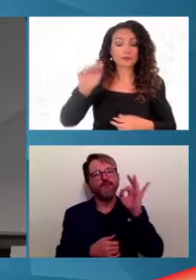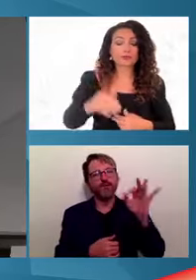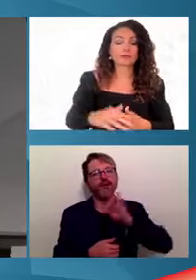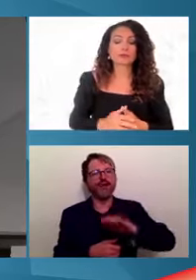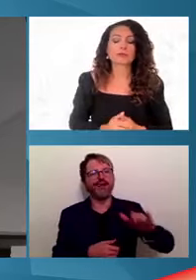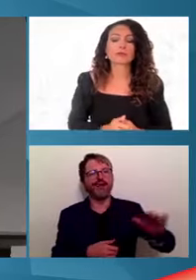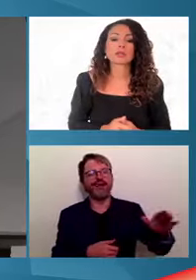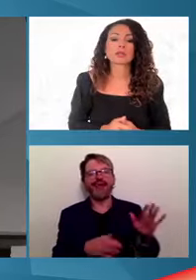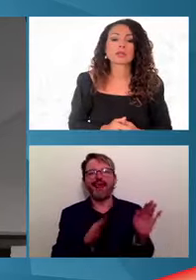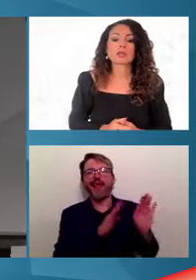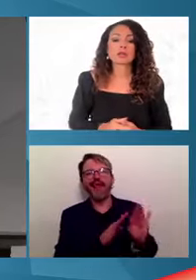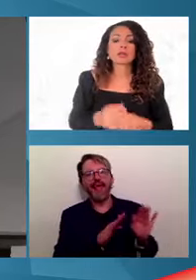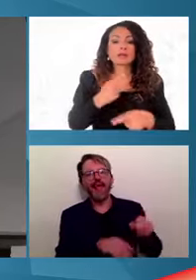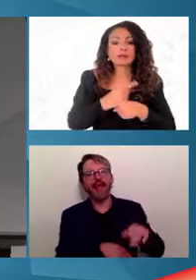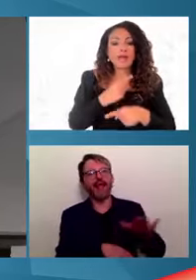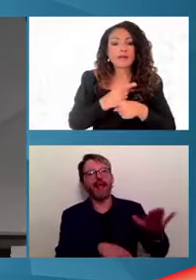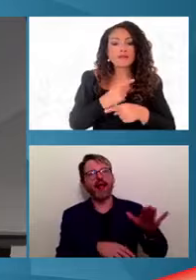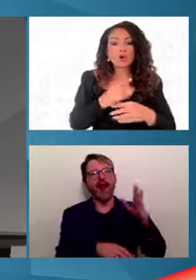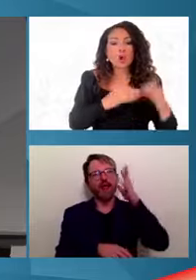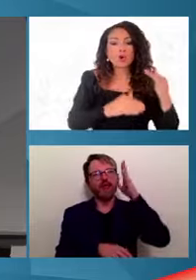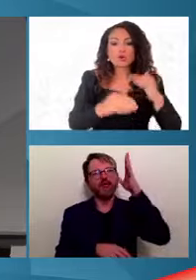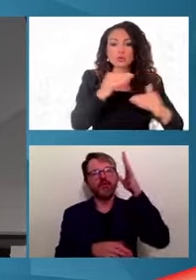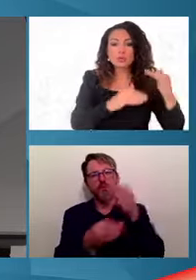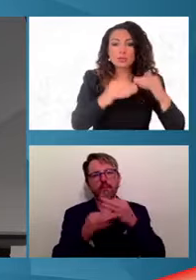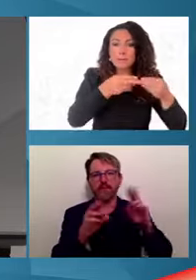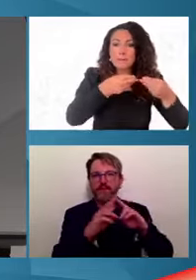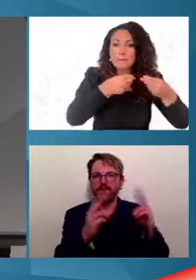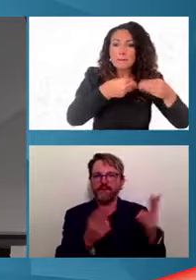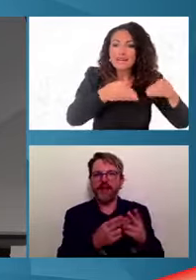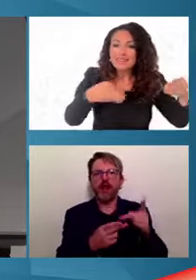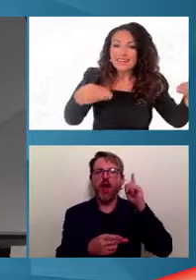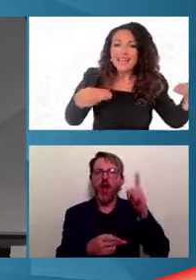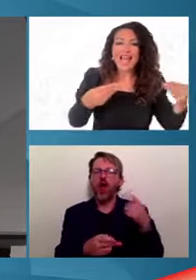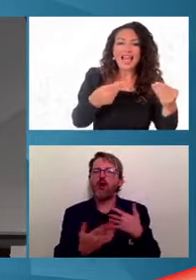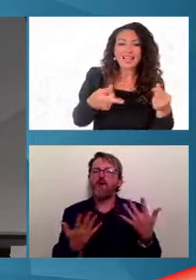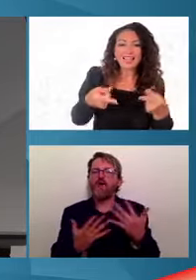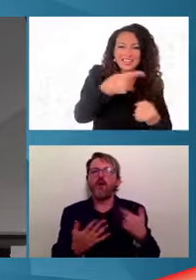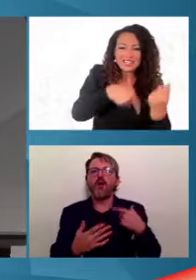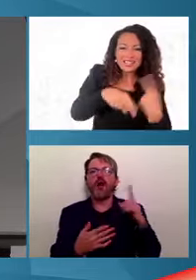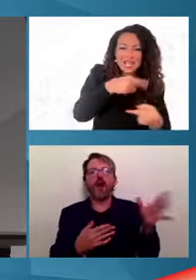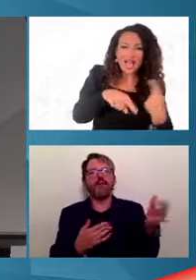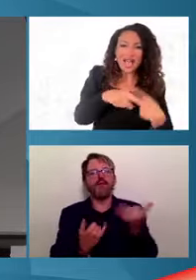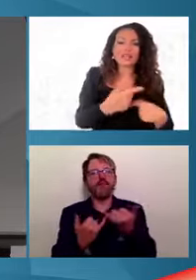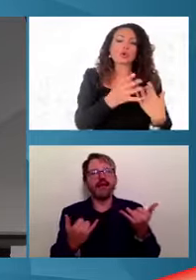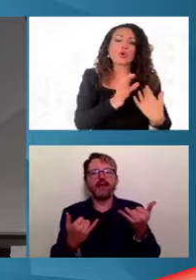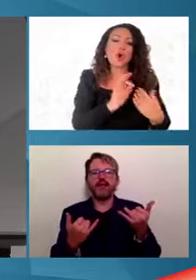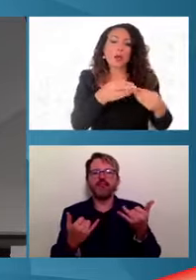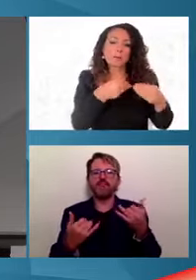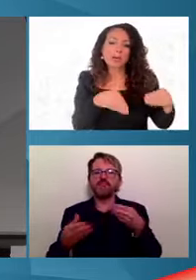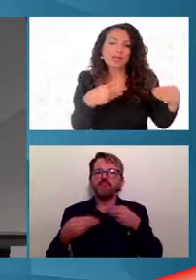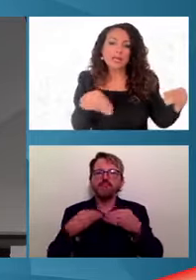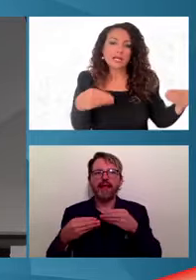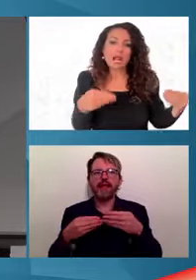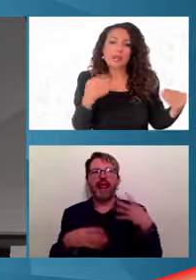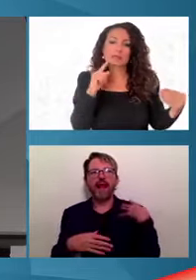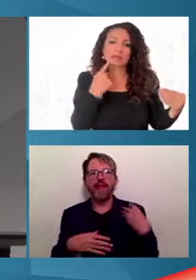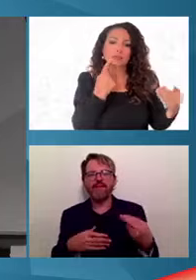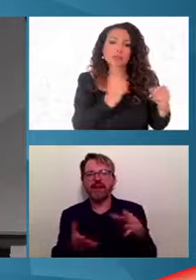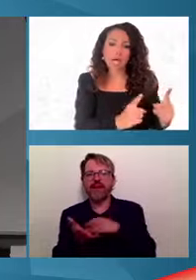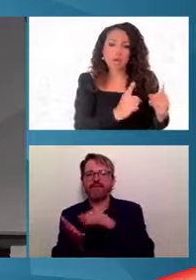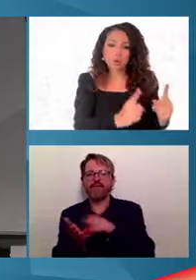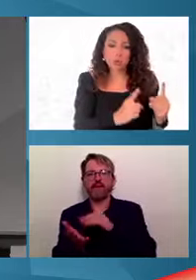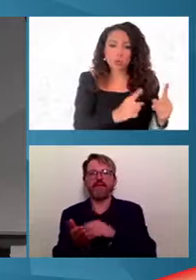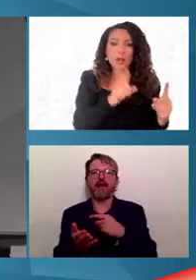permette, costruiamo con materiale sostenibile, riciclato e riciclabile, cerchiamo di risparmiare l'energia col patrimonio.